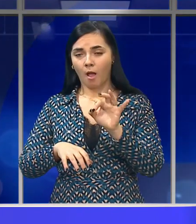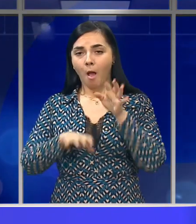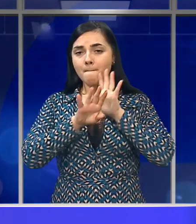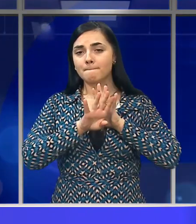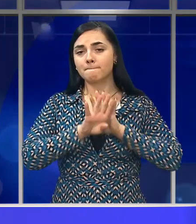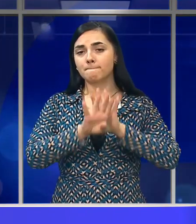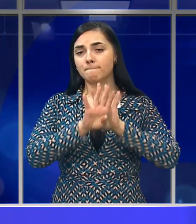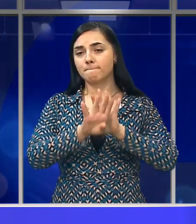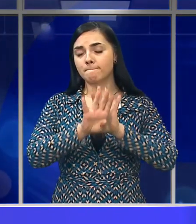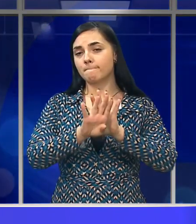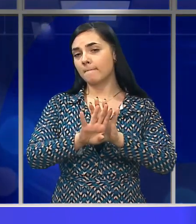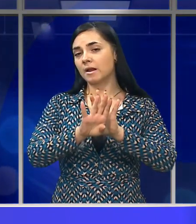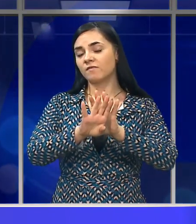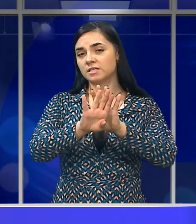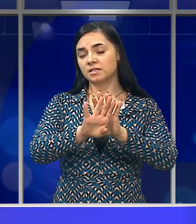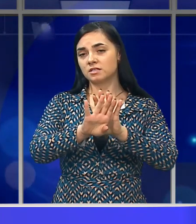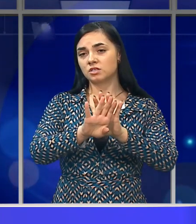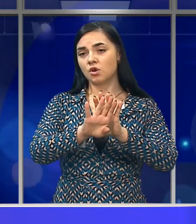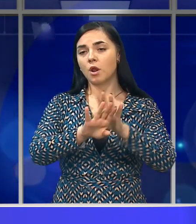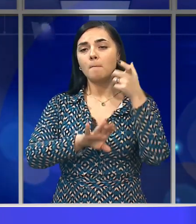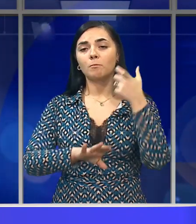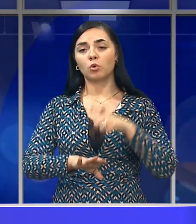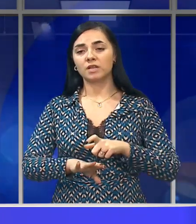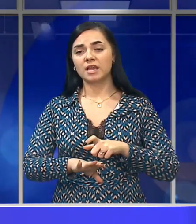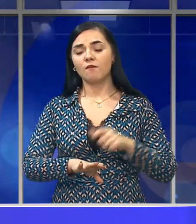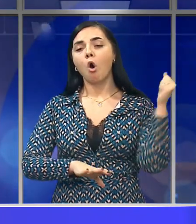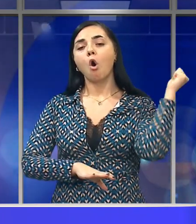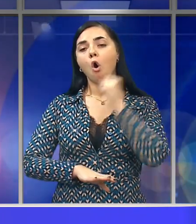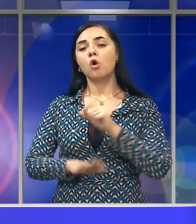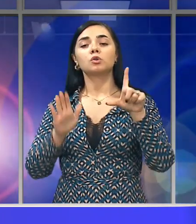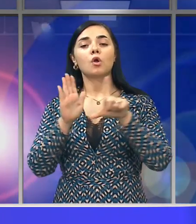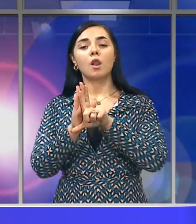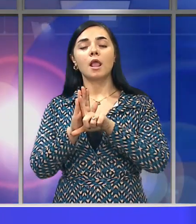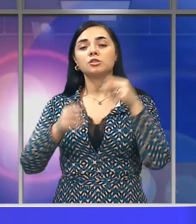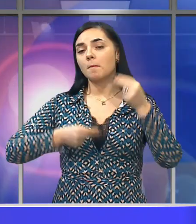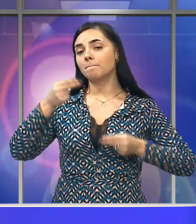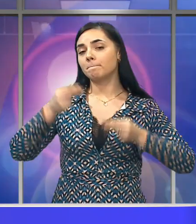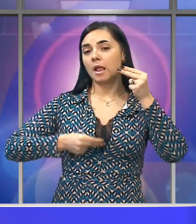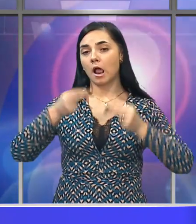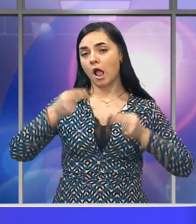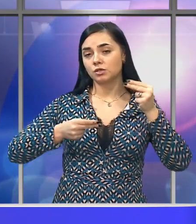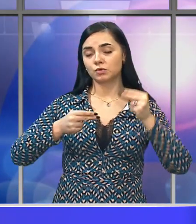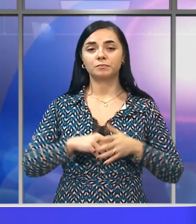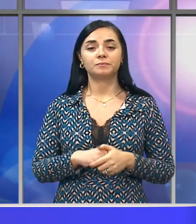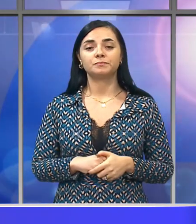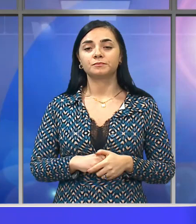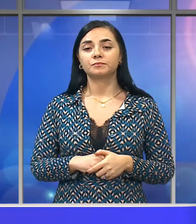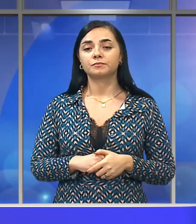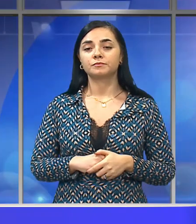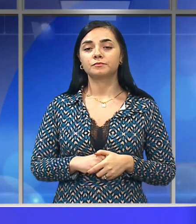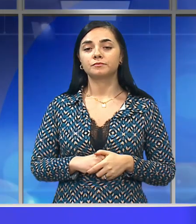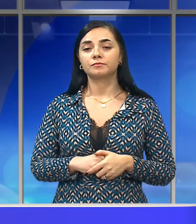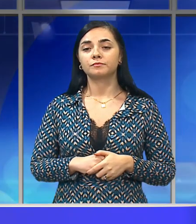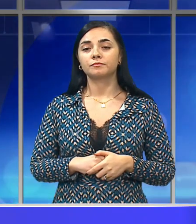diverse città italiane per contrastare la legge di bilancio è il secondo